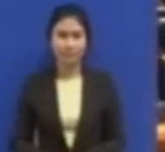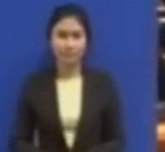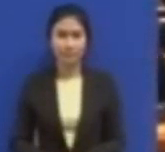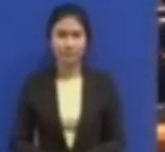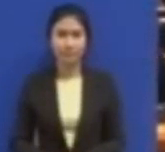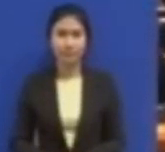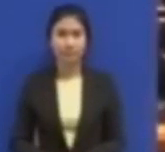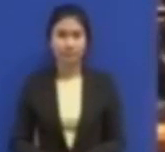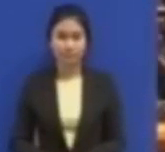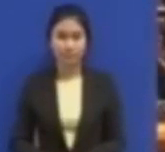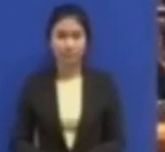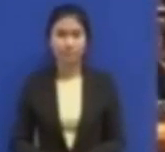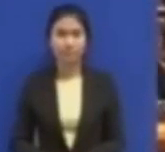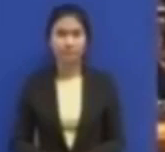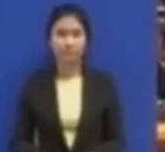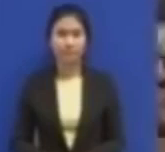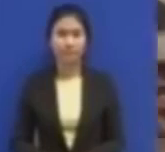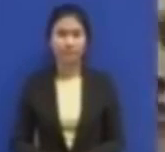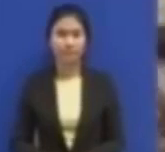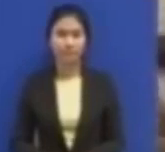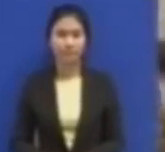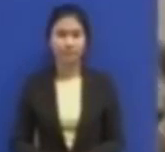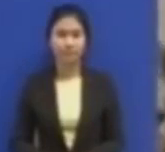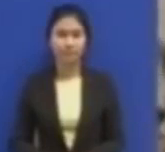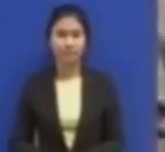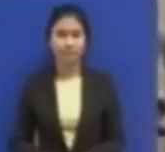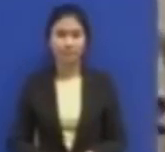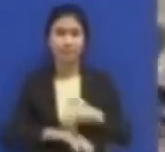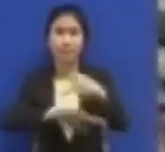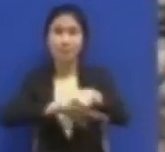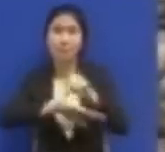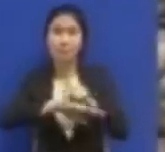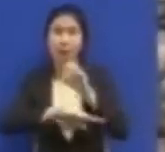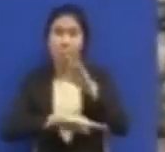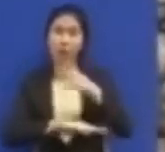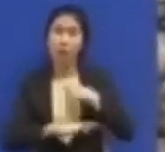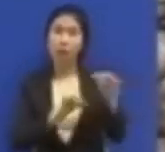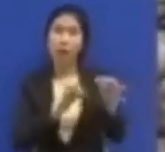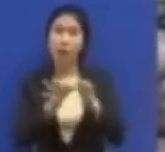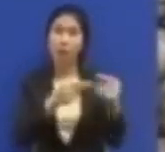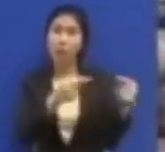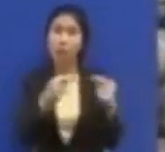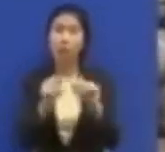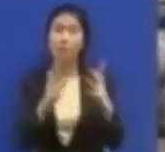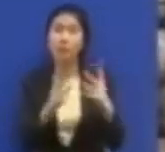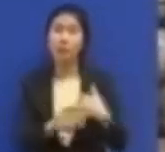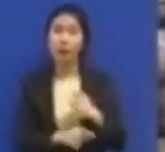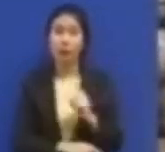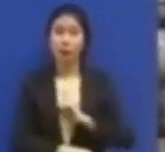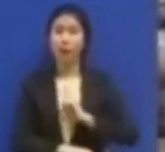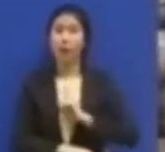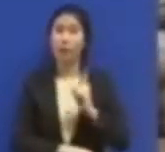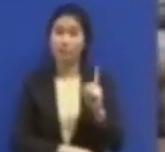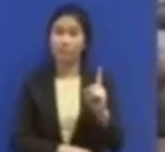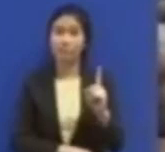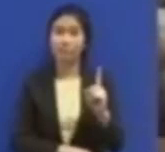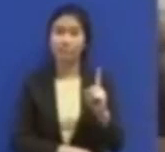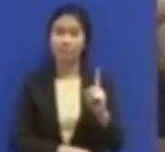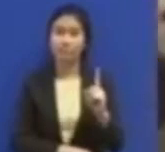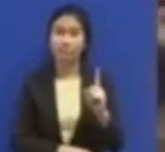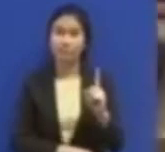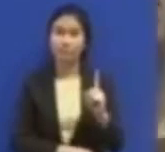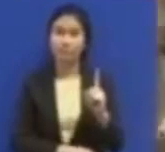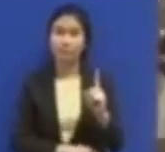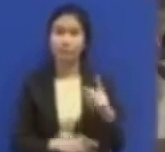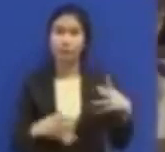ก็ไม่มีใครอภิปรายต่อหมดแล้วนะฮะก็ลงมติกันเล